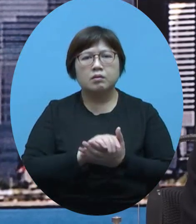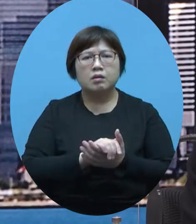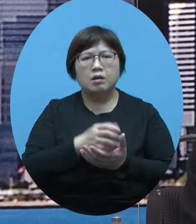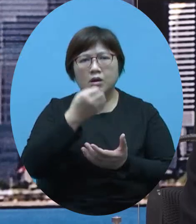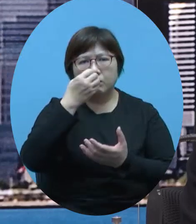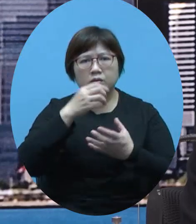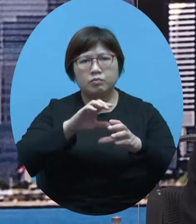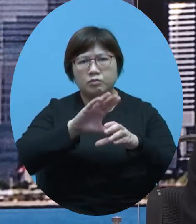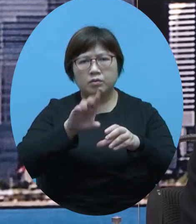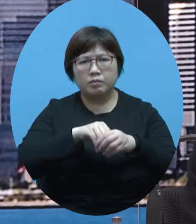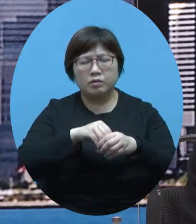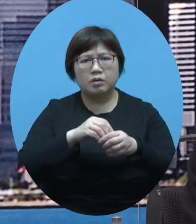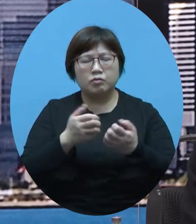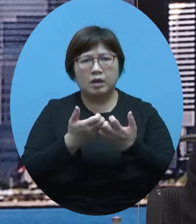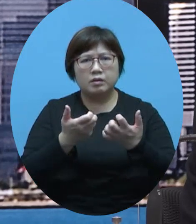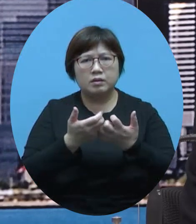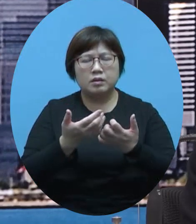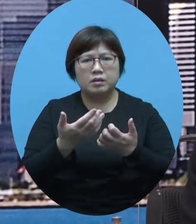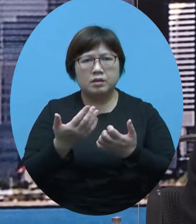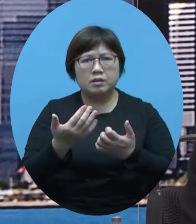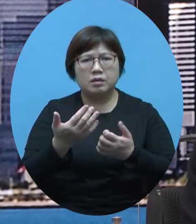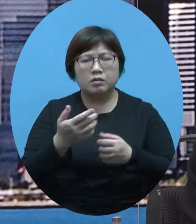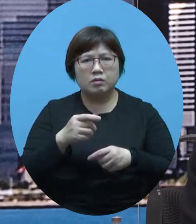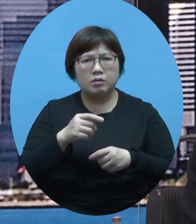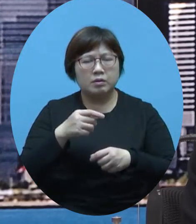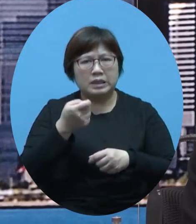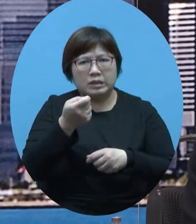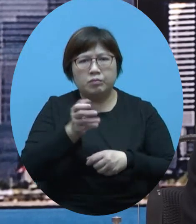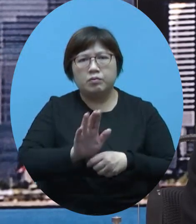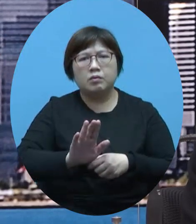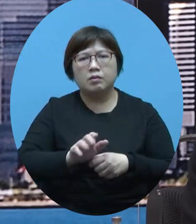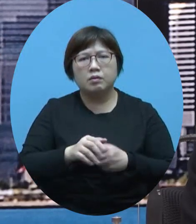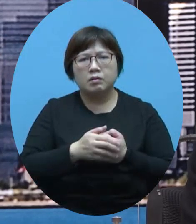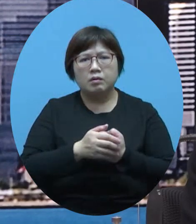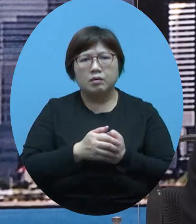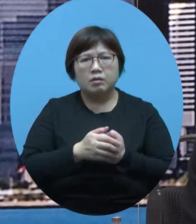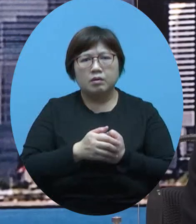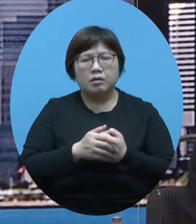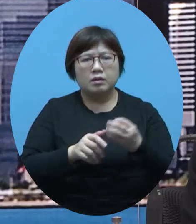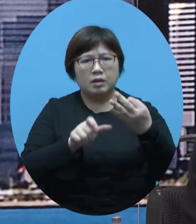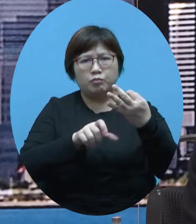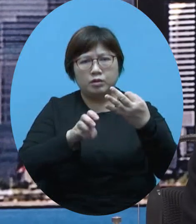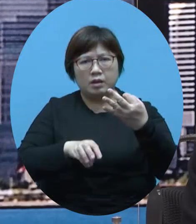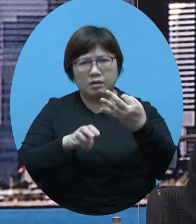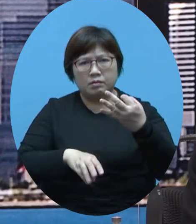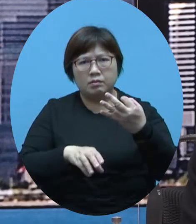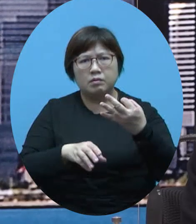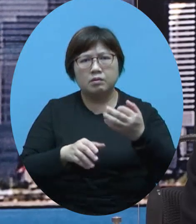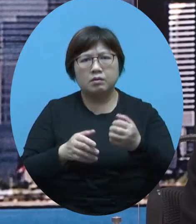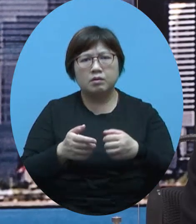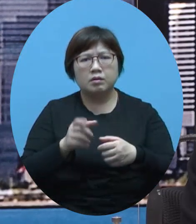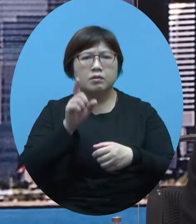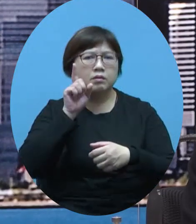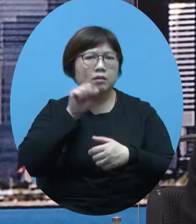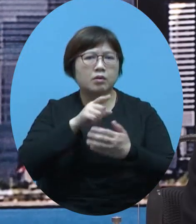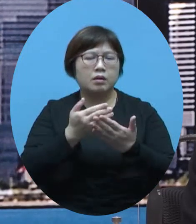港整體做測試的個數目呢，其實就一點都不少的、去到三月底呢，就是大約一個星